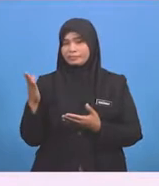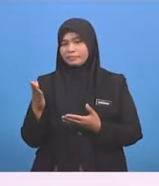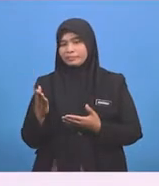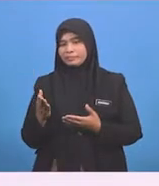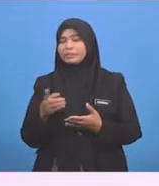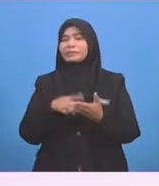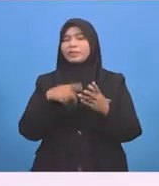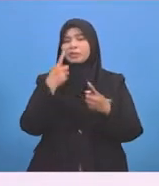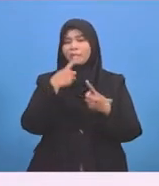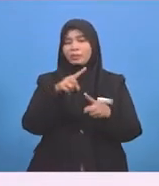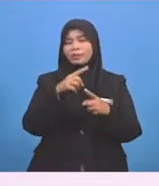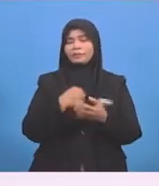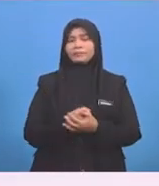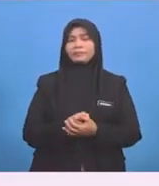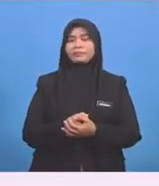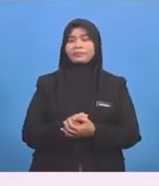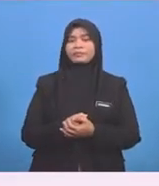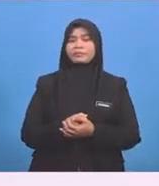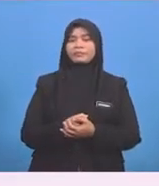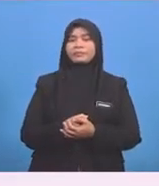Apakah jawapannya, murid-murid?